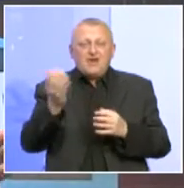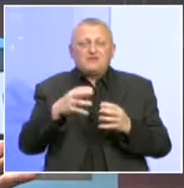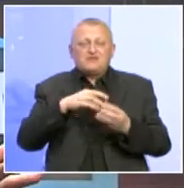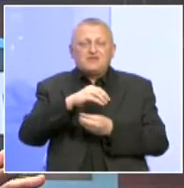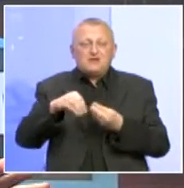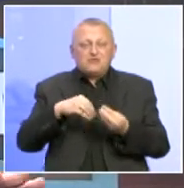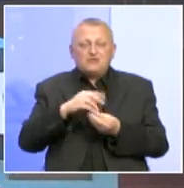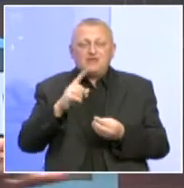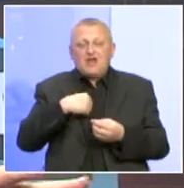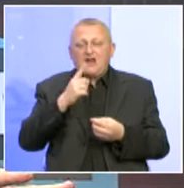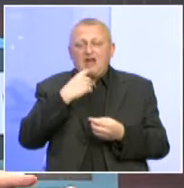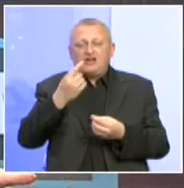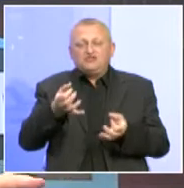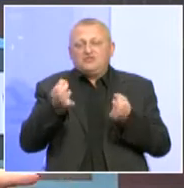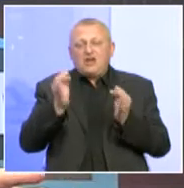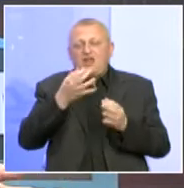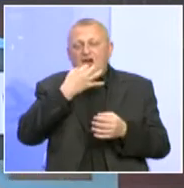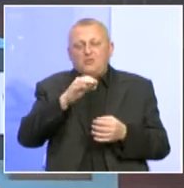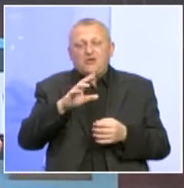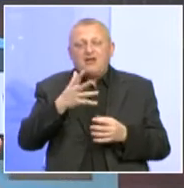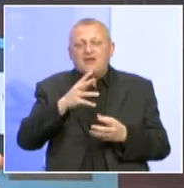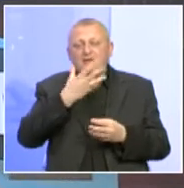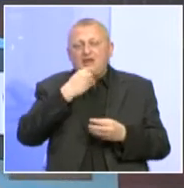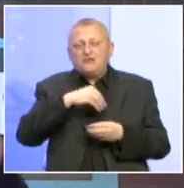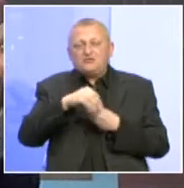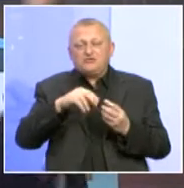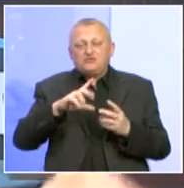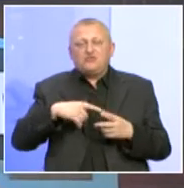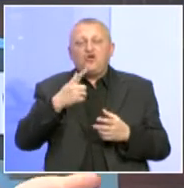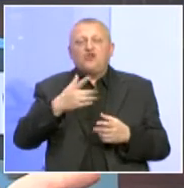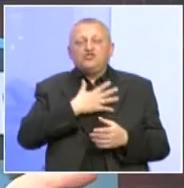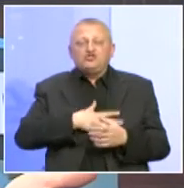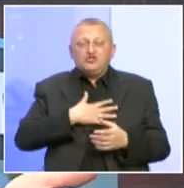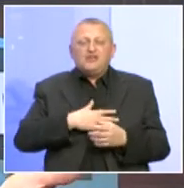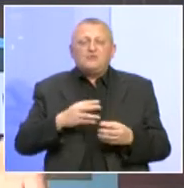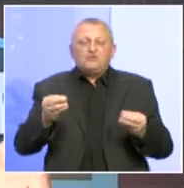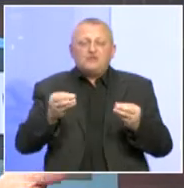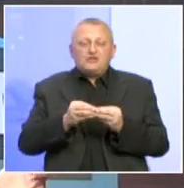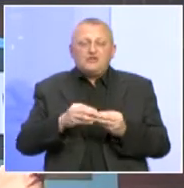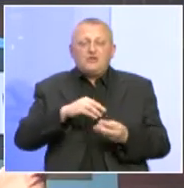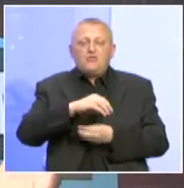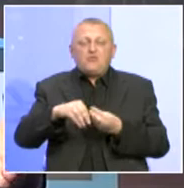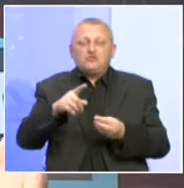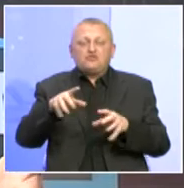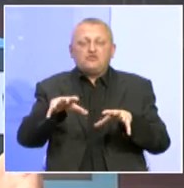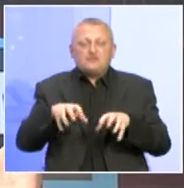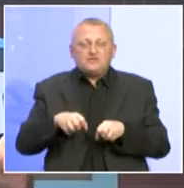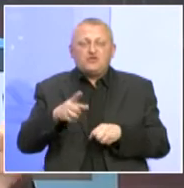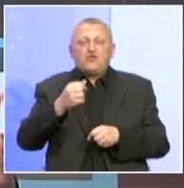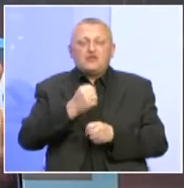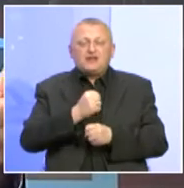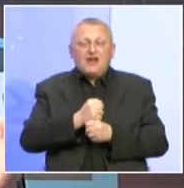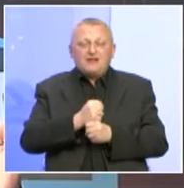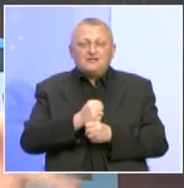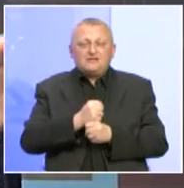je ona perfektna. Ja? Nema perfektnih porodica u životu. Međutim, oni žele da budu dio te porodice, to su shvatili i oni rade.